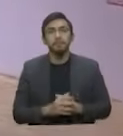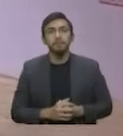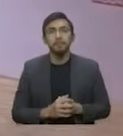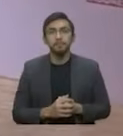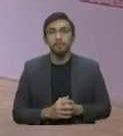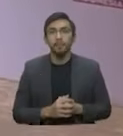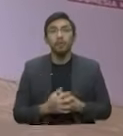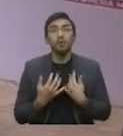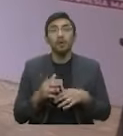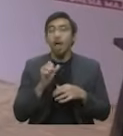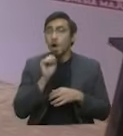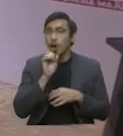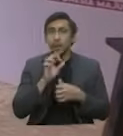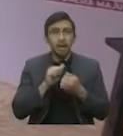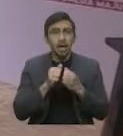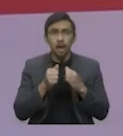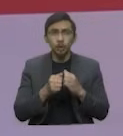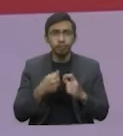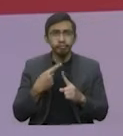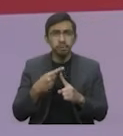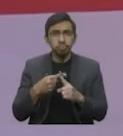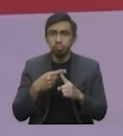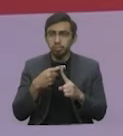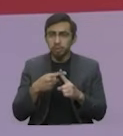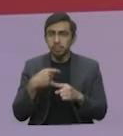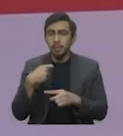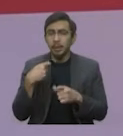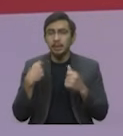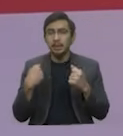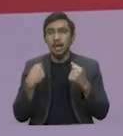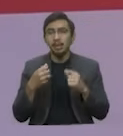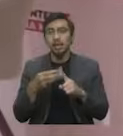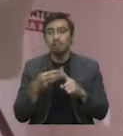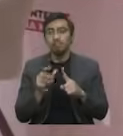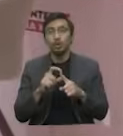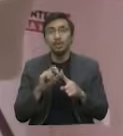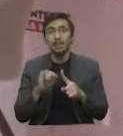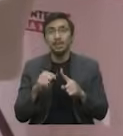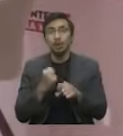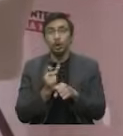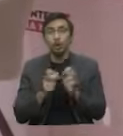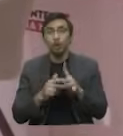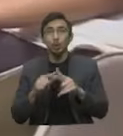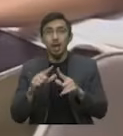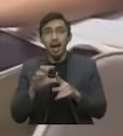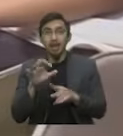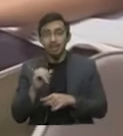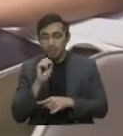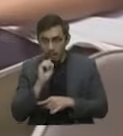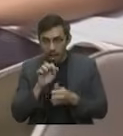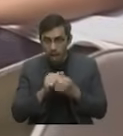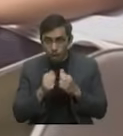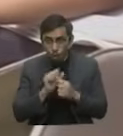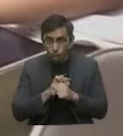Menanggapi kenaikan kasus COVID-19 di berbagai wilayah tanah air, Menteri Kesehatan Budi Gunadi Sadikin memastikan kasus COVID-19 yang belakangan